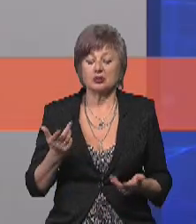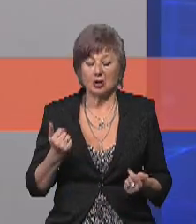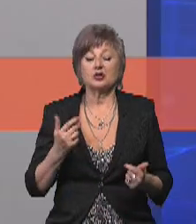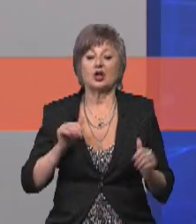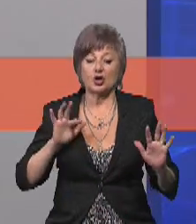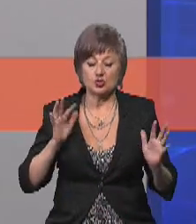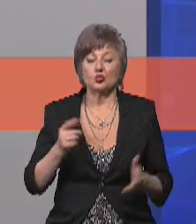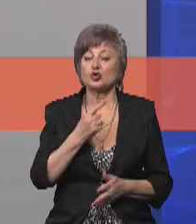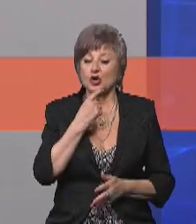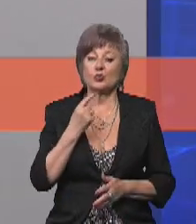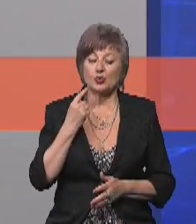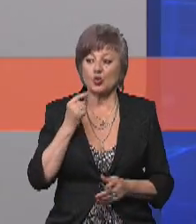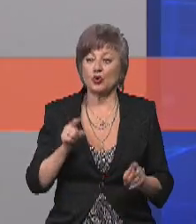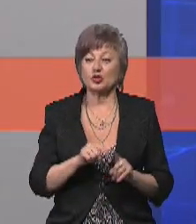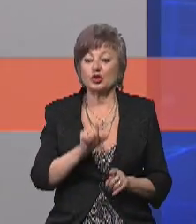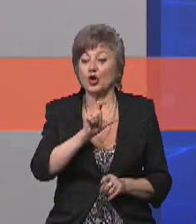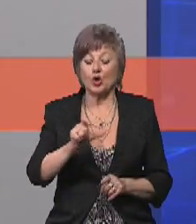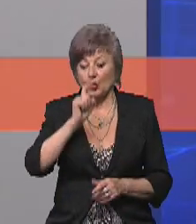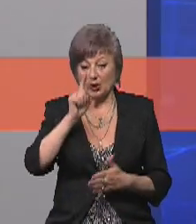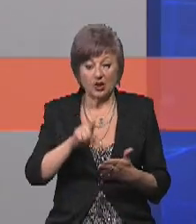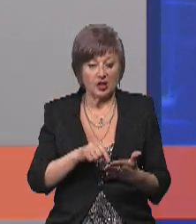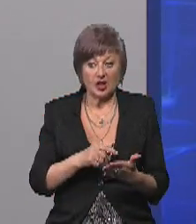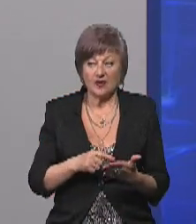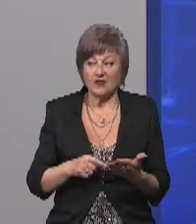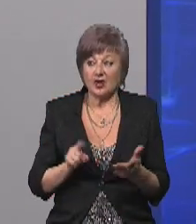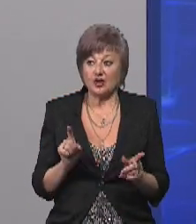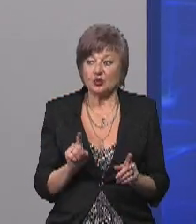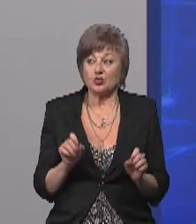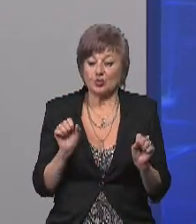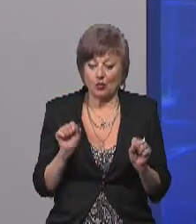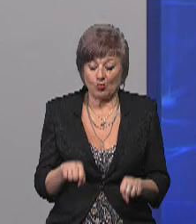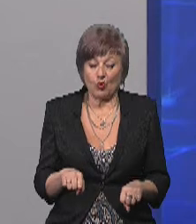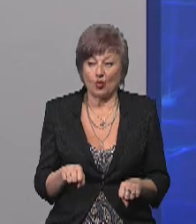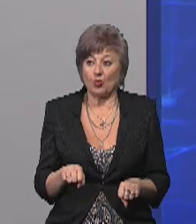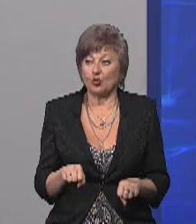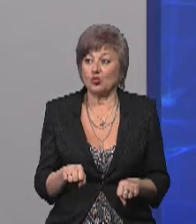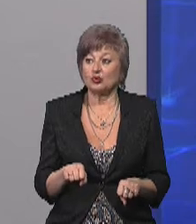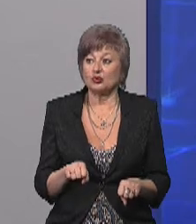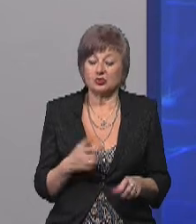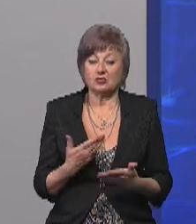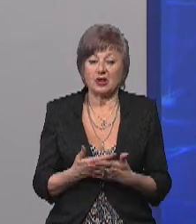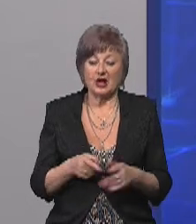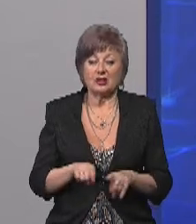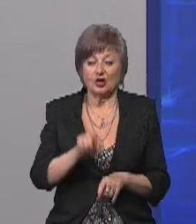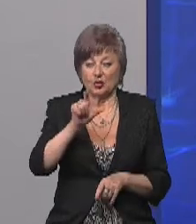і люди взагалі не вірять, що можуть когось знайти з цих шахраїв,